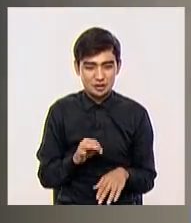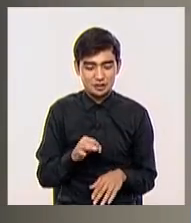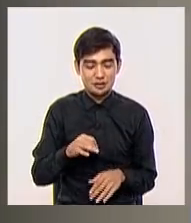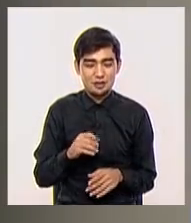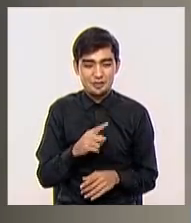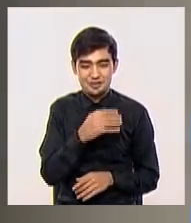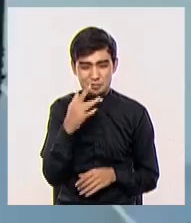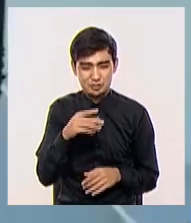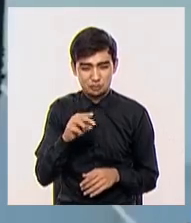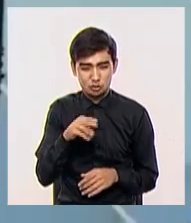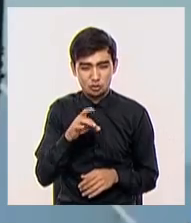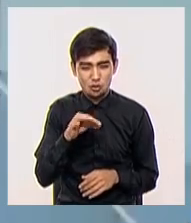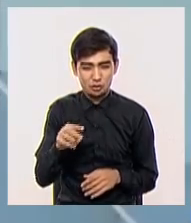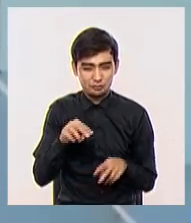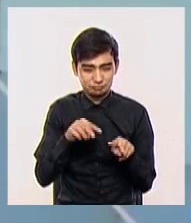дрон күзететін болады.